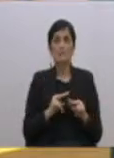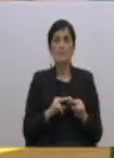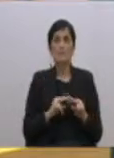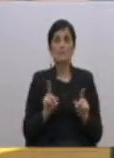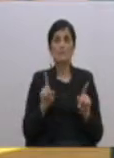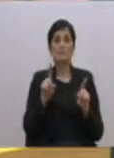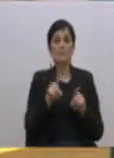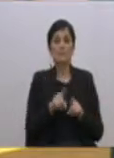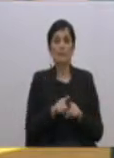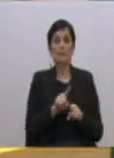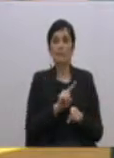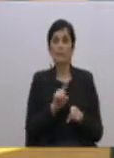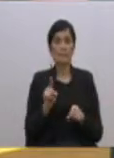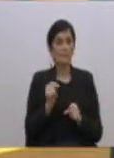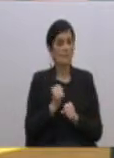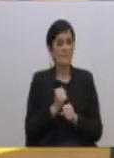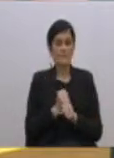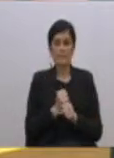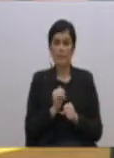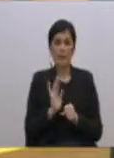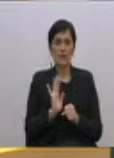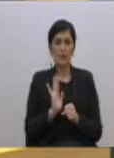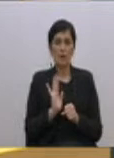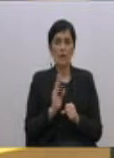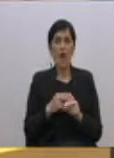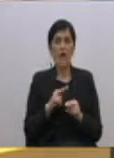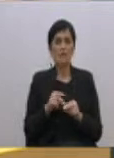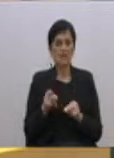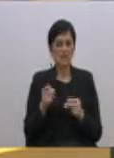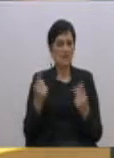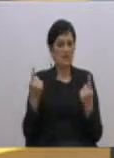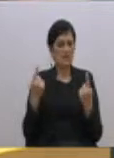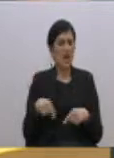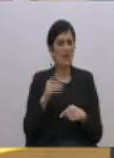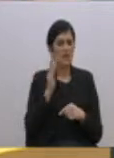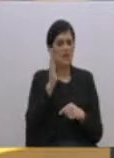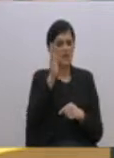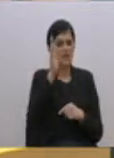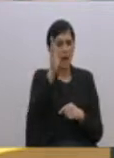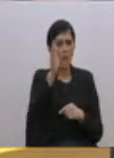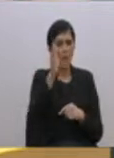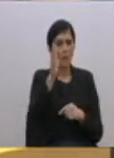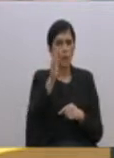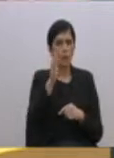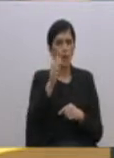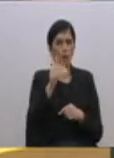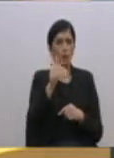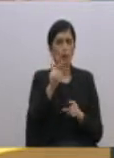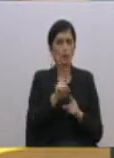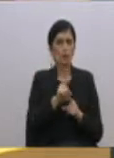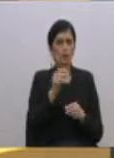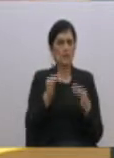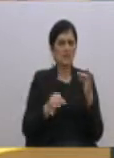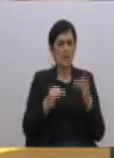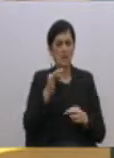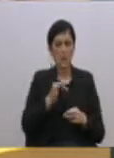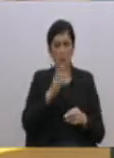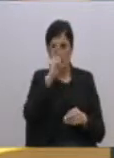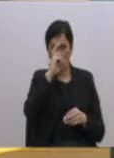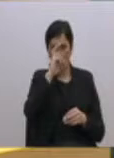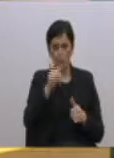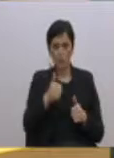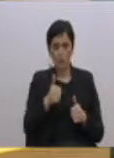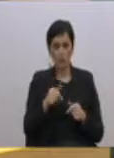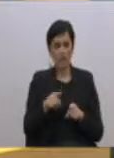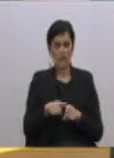ასეთი რაღაცები არ უნდა გავაკეთოთ. ეს მართლაც დაღუპავს სამომავლოდაც უკან მოუხედავთაც სასამართლო ხელისუფლებას როგორც